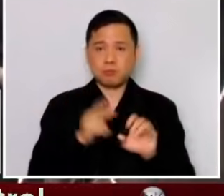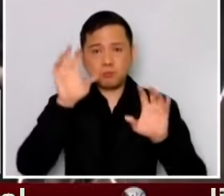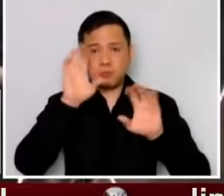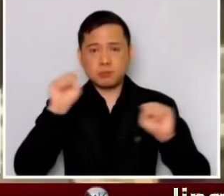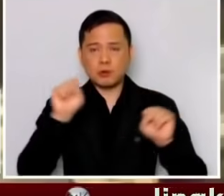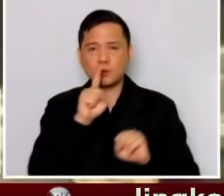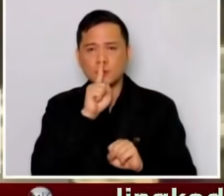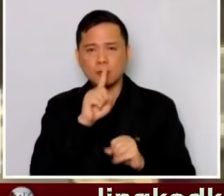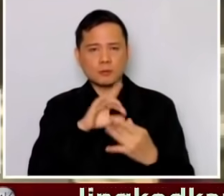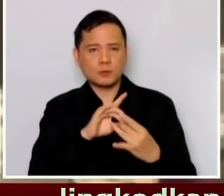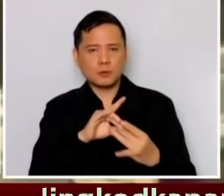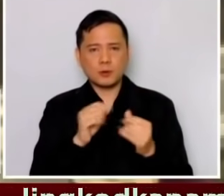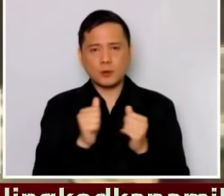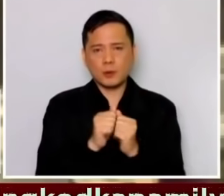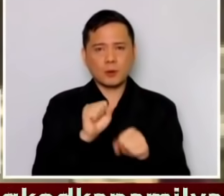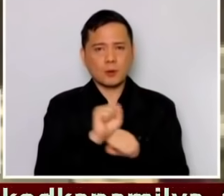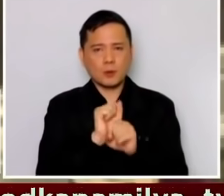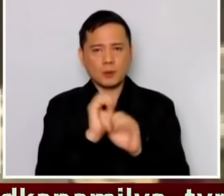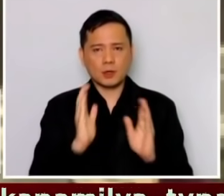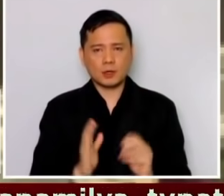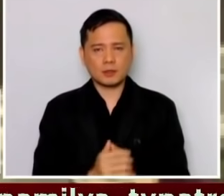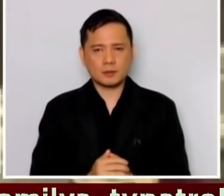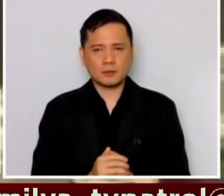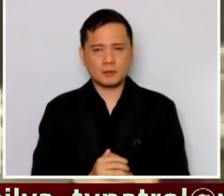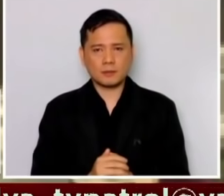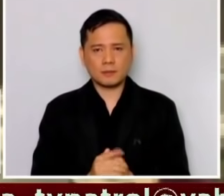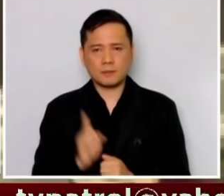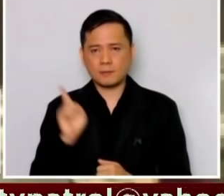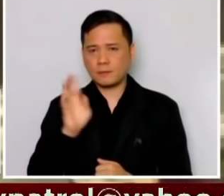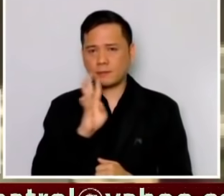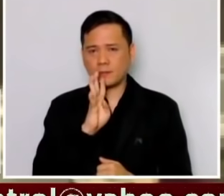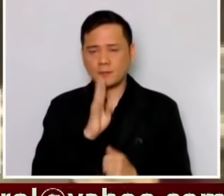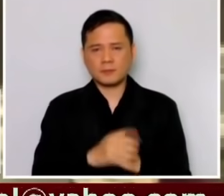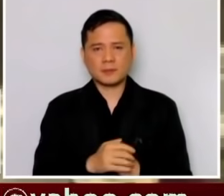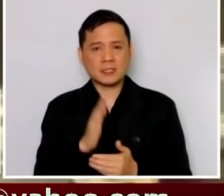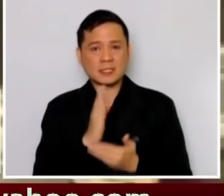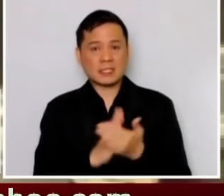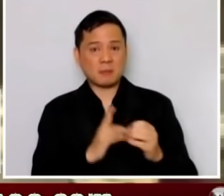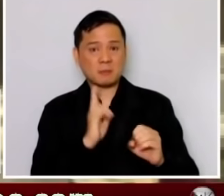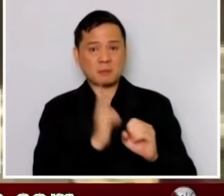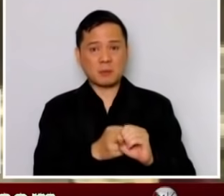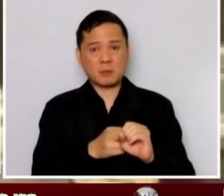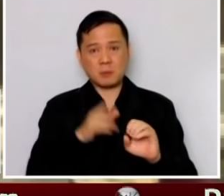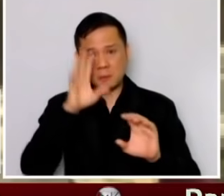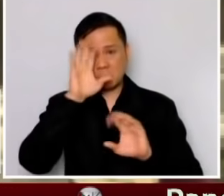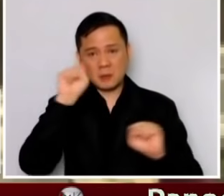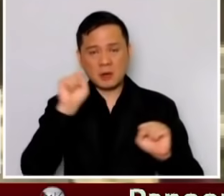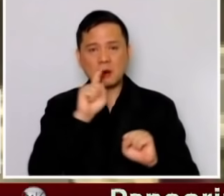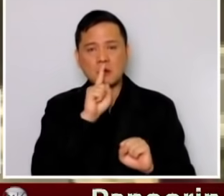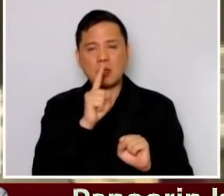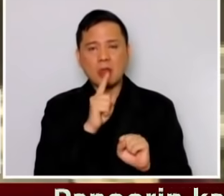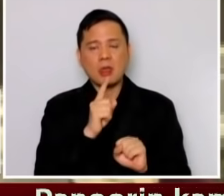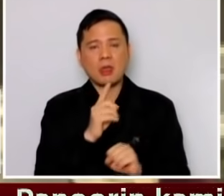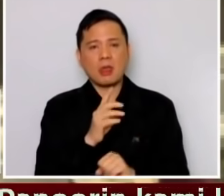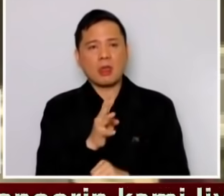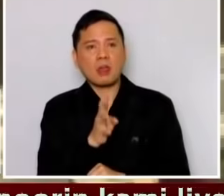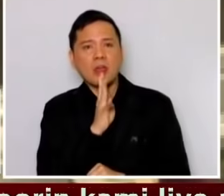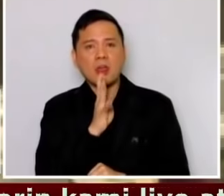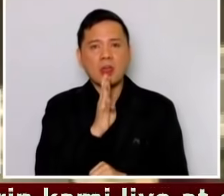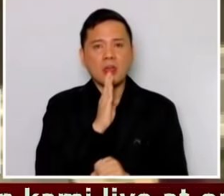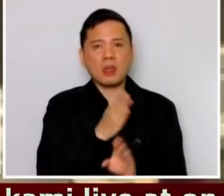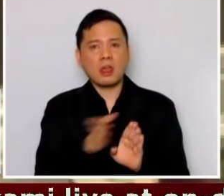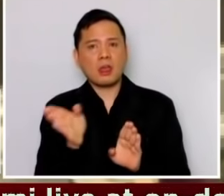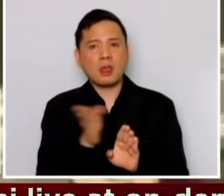manggagawa. Nakita na po natin na may mga kandidato na kung ano-anong sinabi nang sila po ay kumakandidato pa lang,